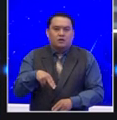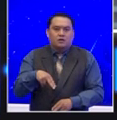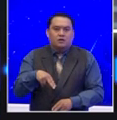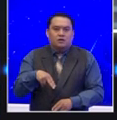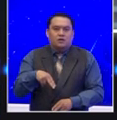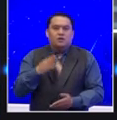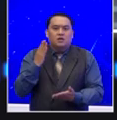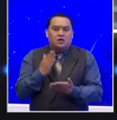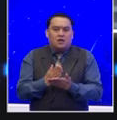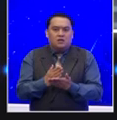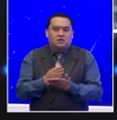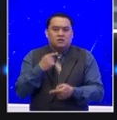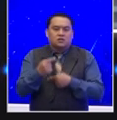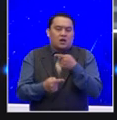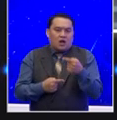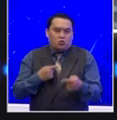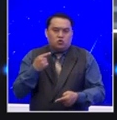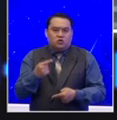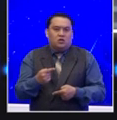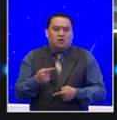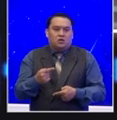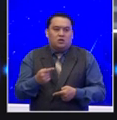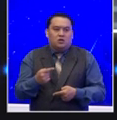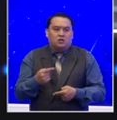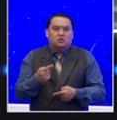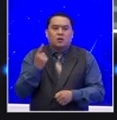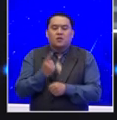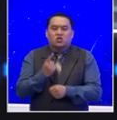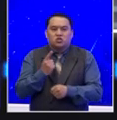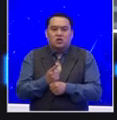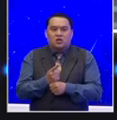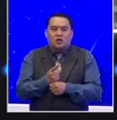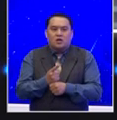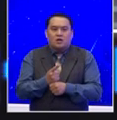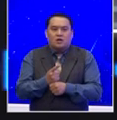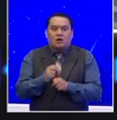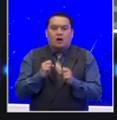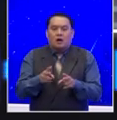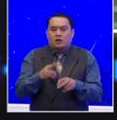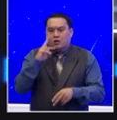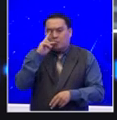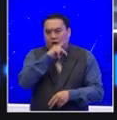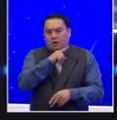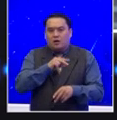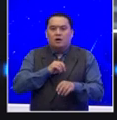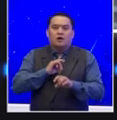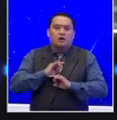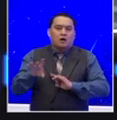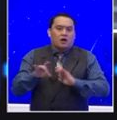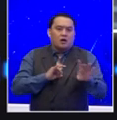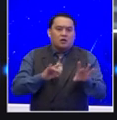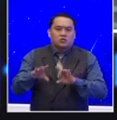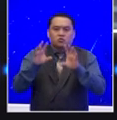Также имеют следующие недопустимые моменты, как неправильное разъяснение норм